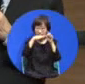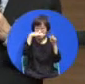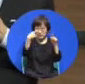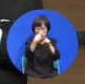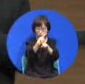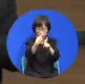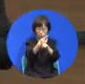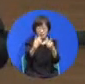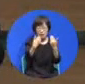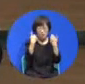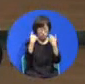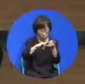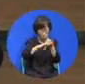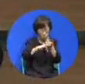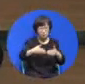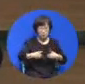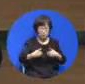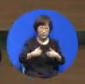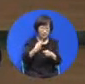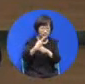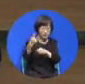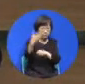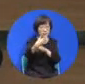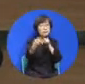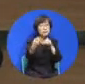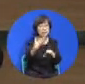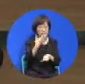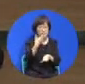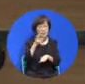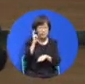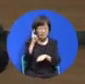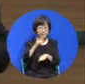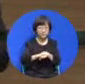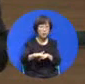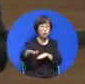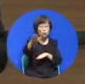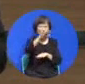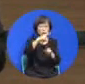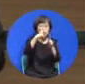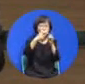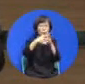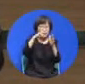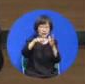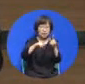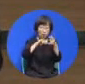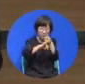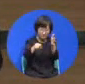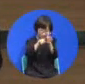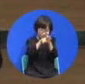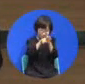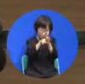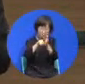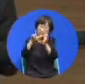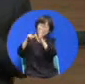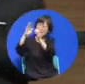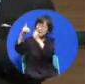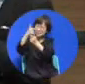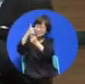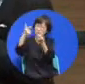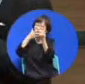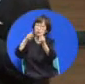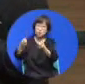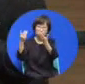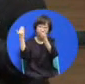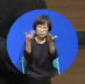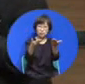know this. 내년부터 응답이 올 거고 우리 교회가 언약 잡을 때 하나님은 많은 것 주실 겁니다. I believe we are ready now